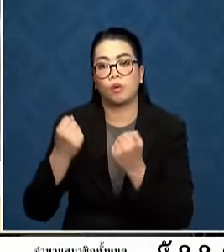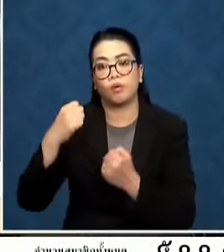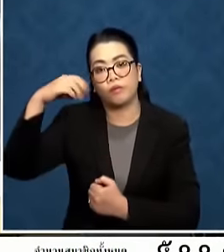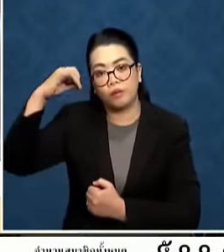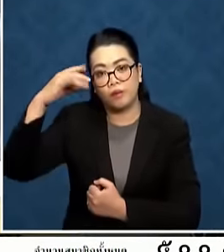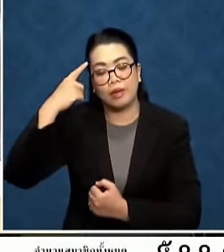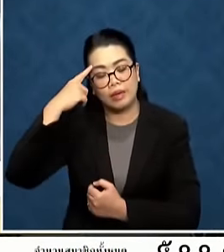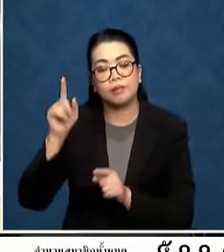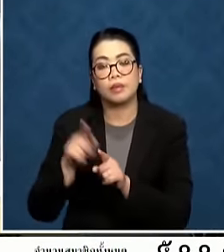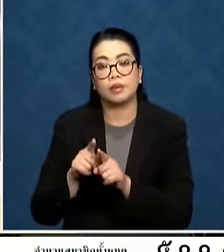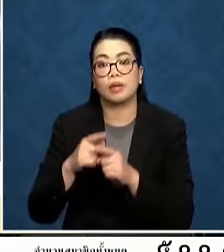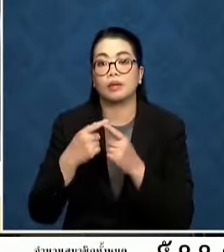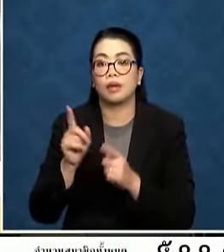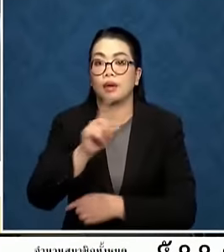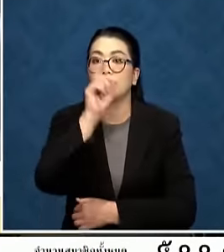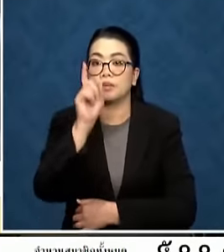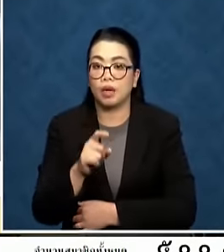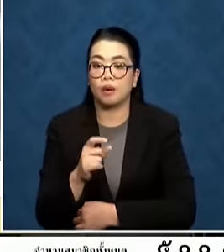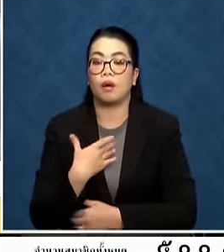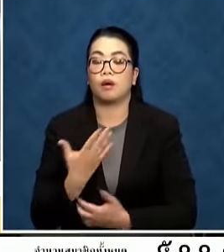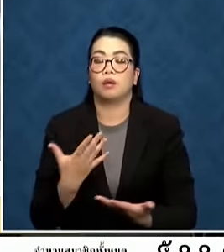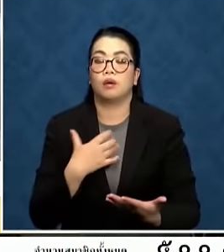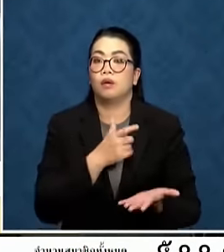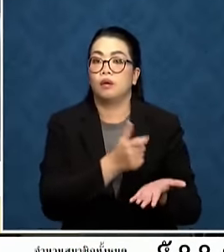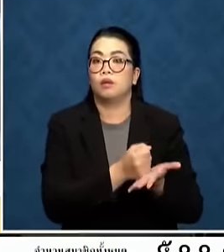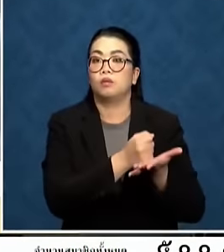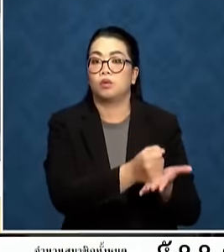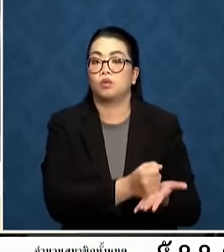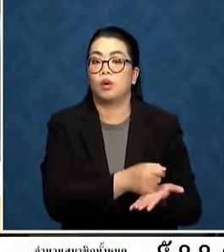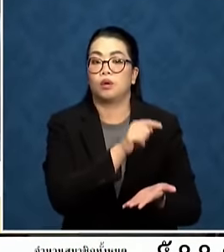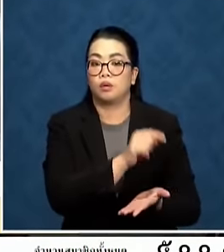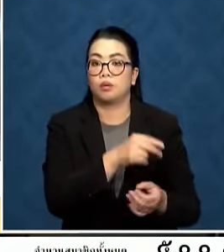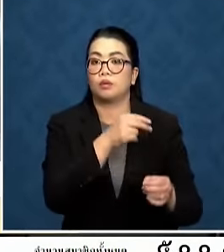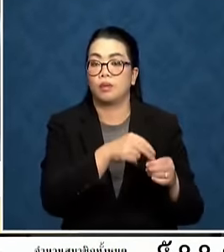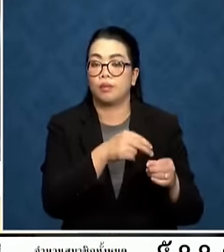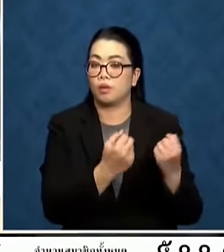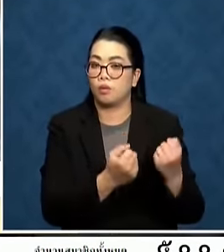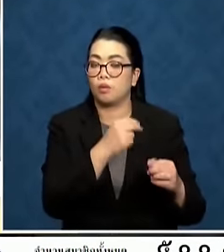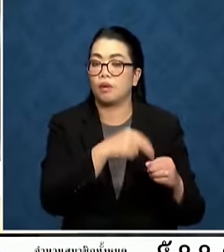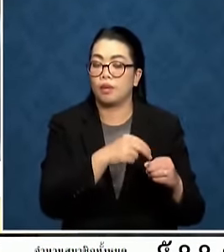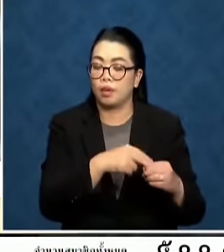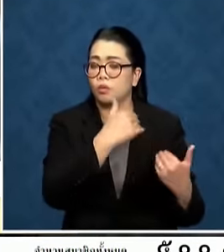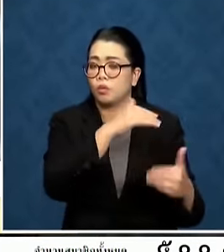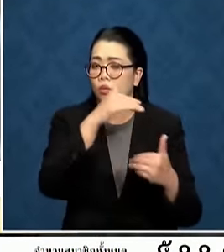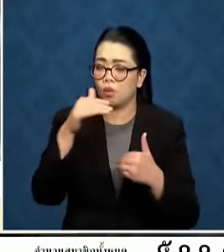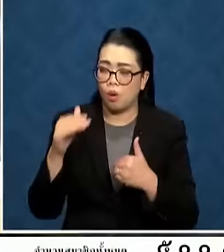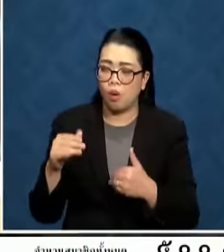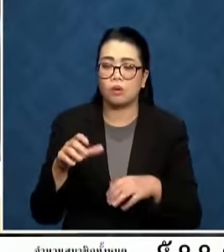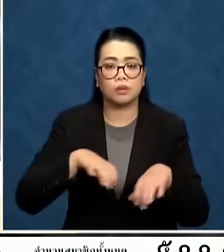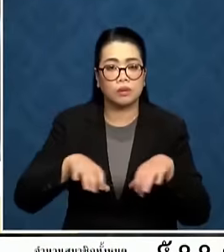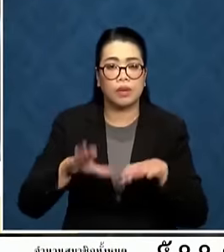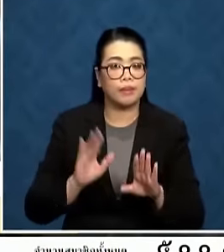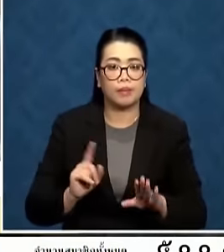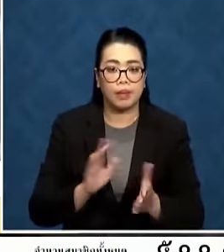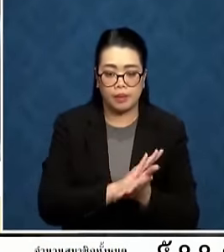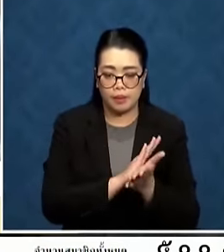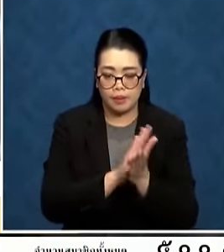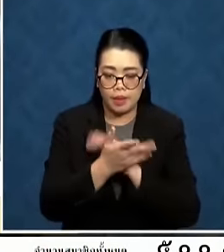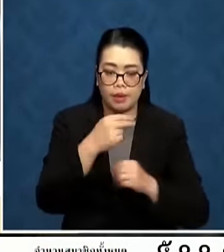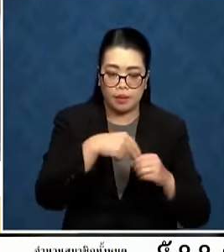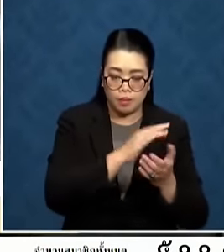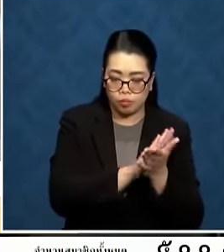ด้วยเต็มที่แต่คำถามที่เราตั้งคำถามต่อท่านนายกรัฐมนตรีและรัฐบาลคือท่านกำลังจัดการการเปลี่ยนผ่าน